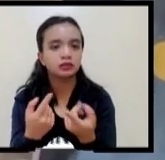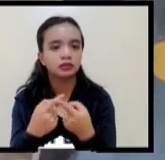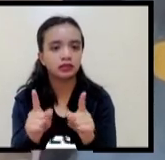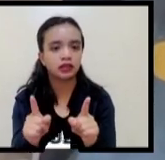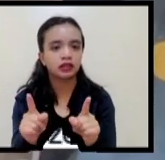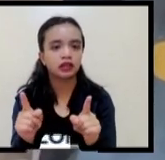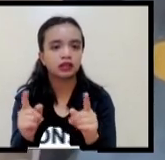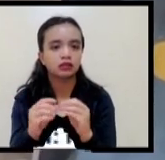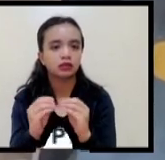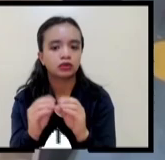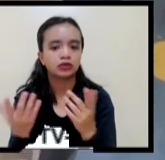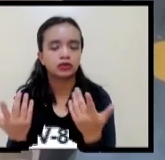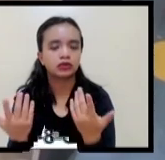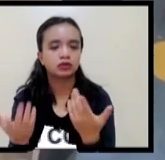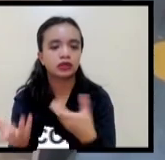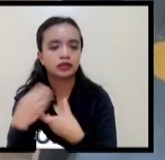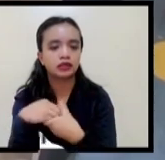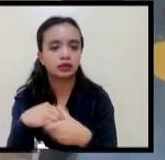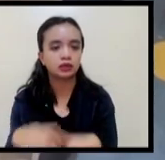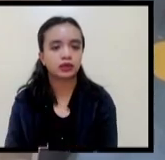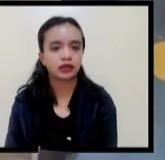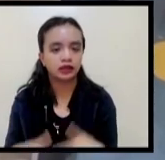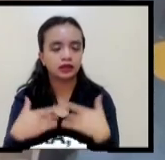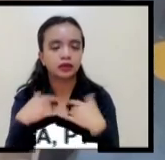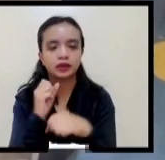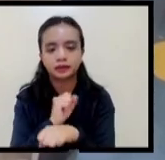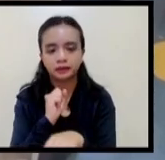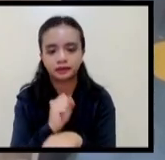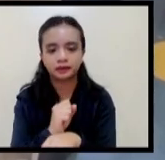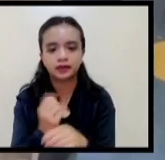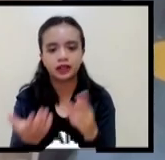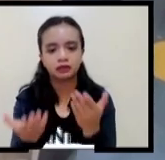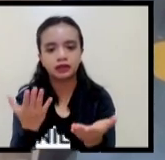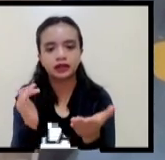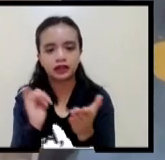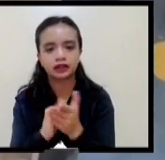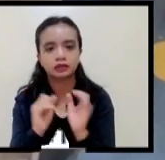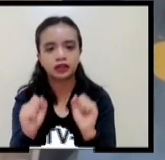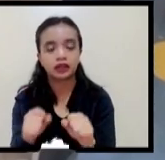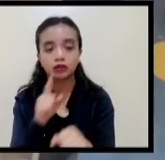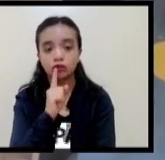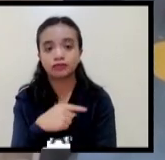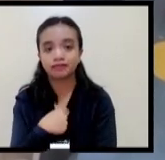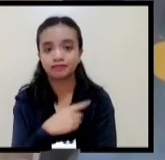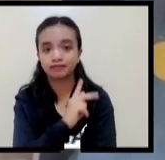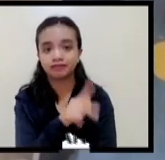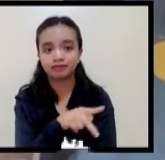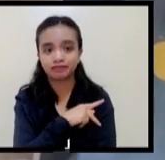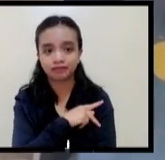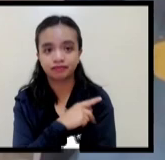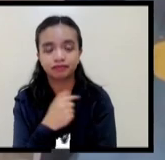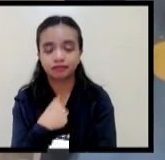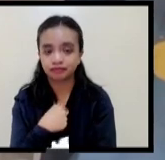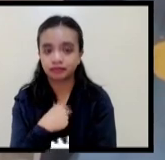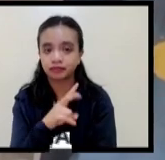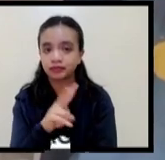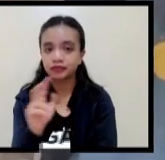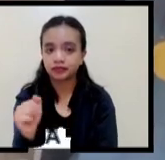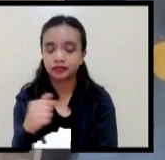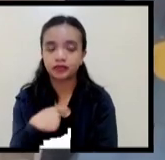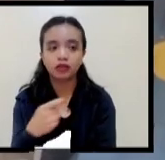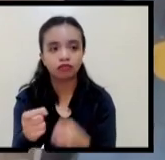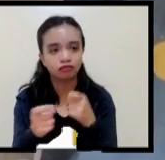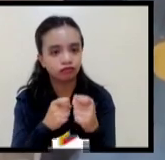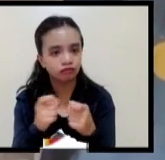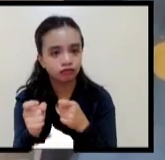ma-integrate mo sila sa buhay mo, both your work and your life, maybe ayun yung possible. And ako, personally, since I am an executive assistant and I manage